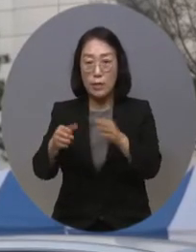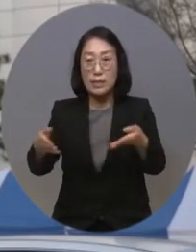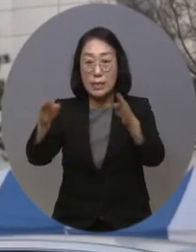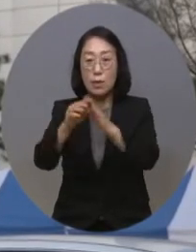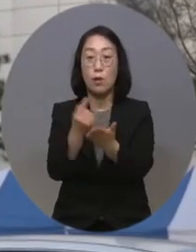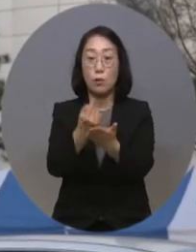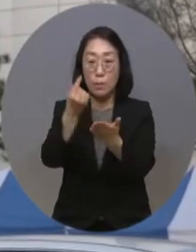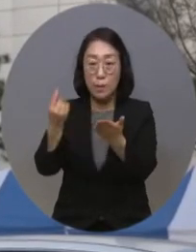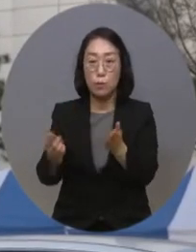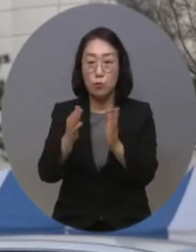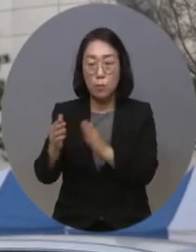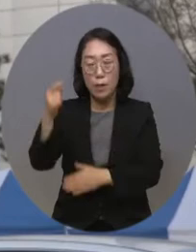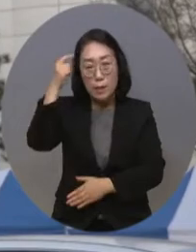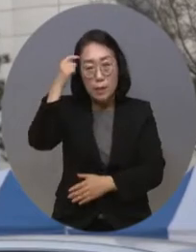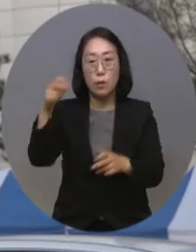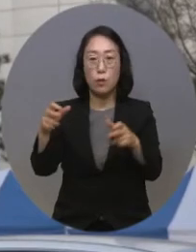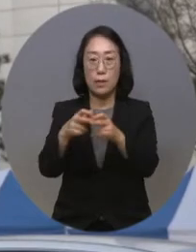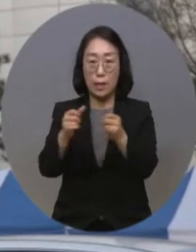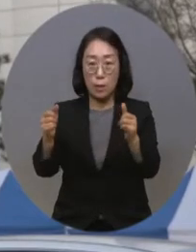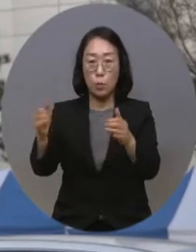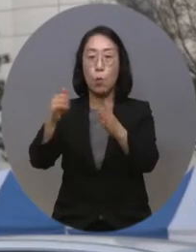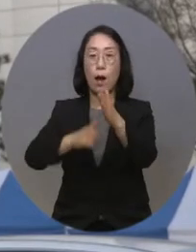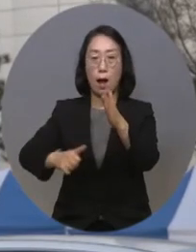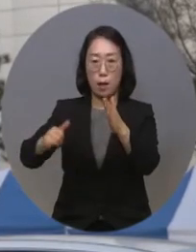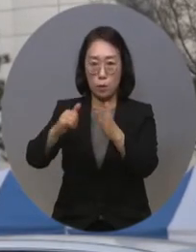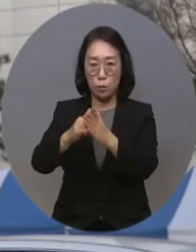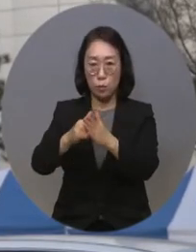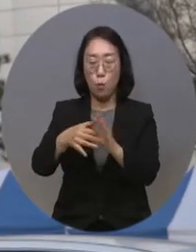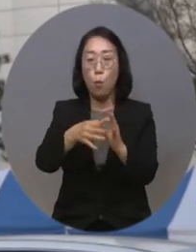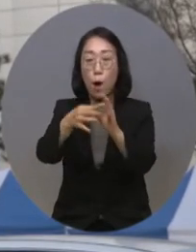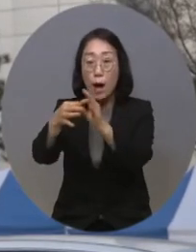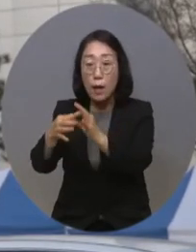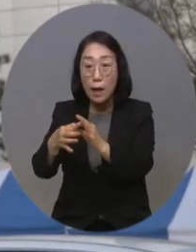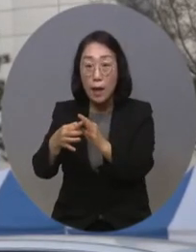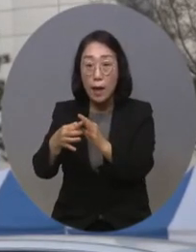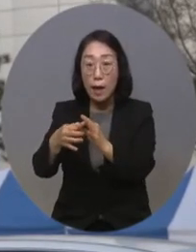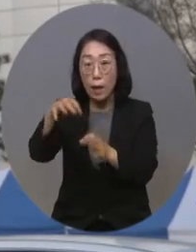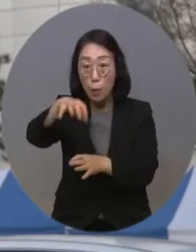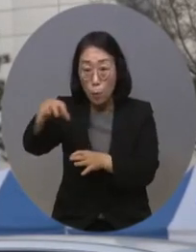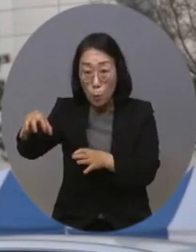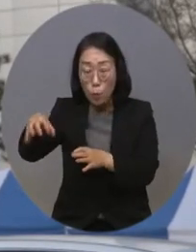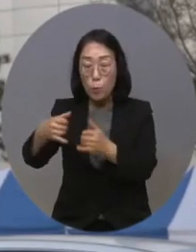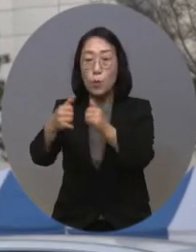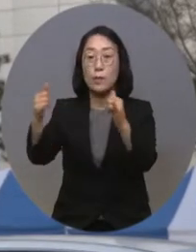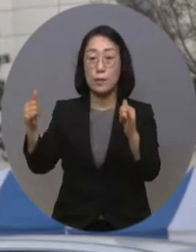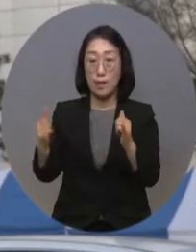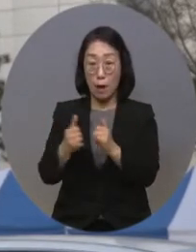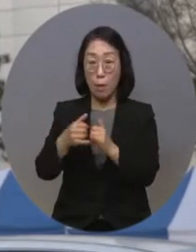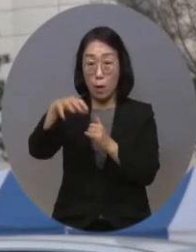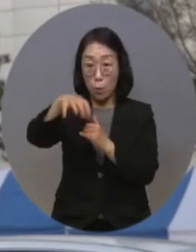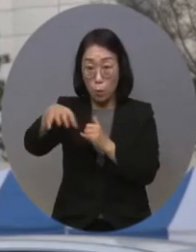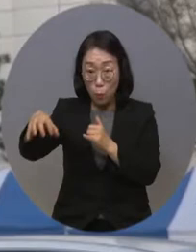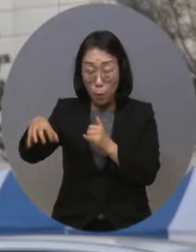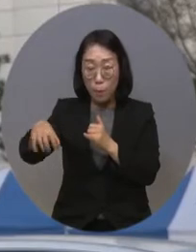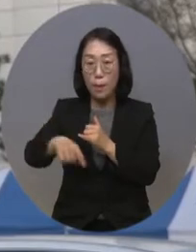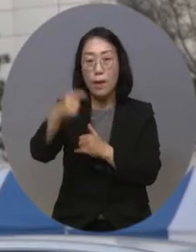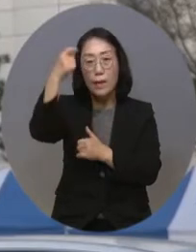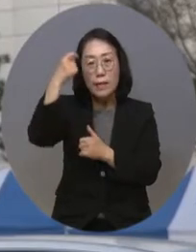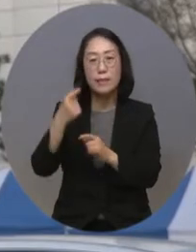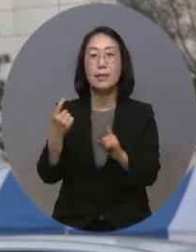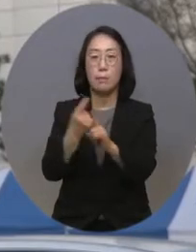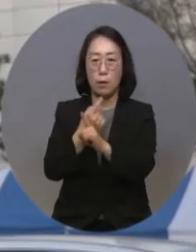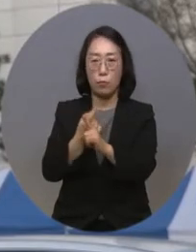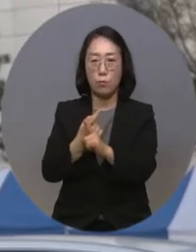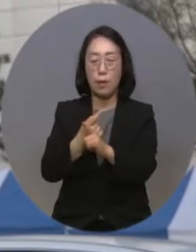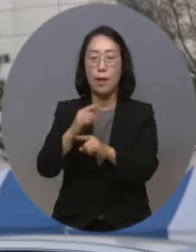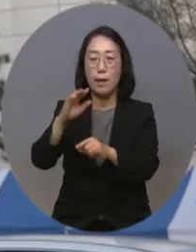준비하는 지적장애인과 그 가족, 관계기관, 지역사회의 장애인식 개선에 따뜻한